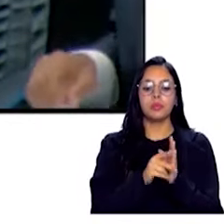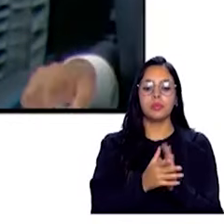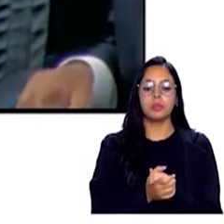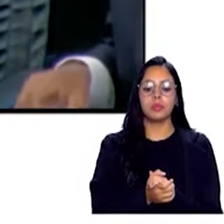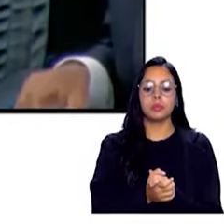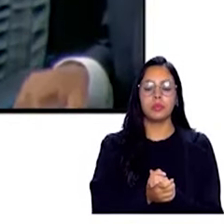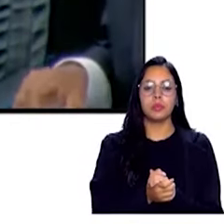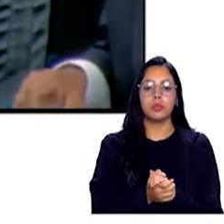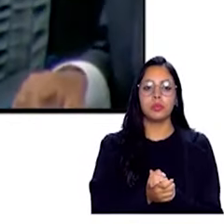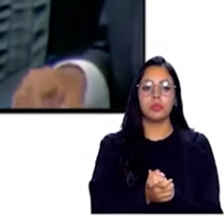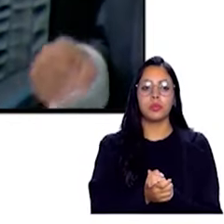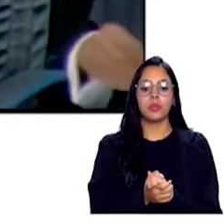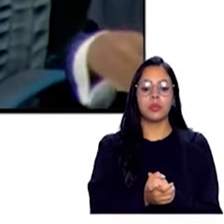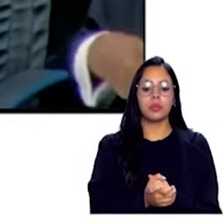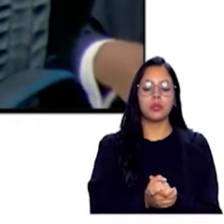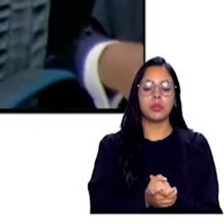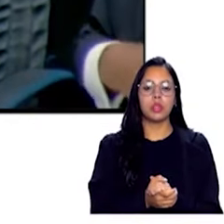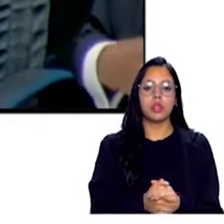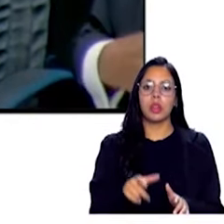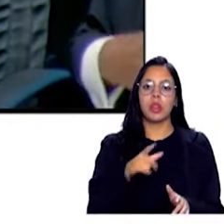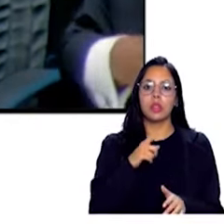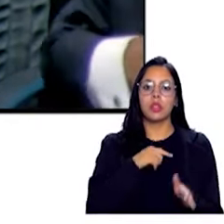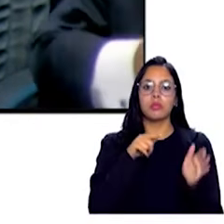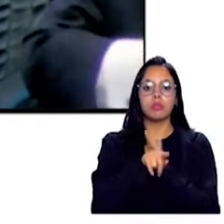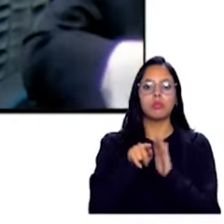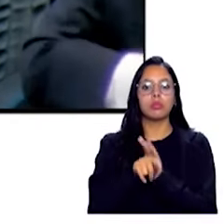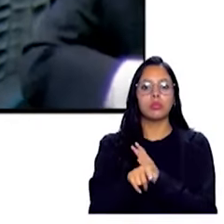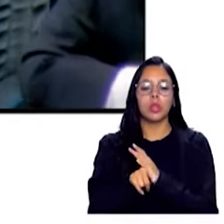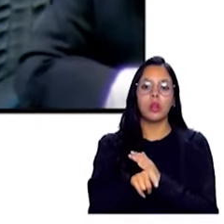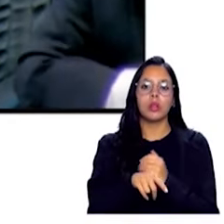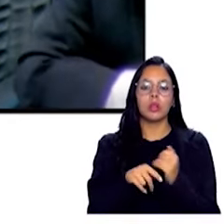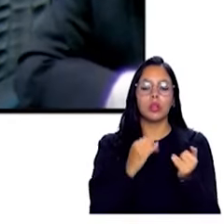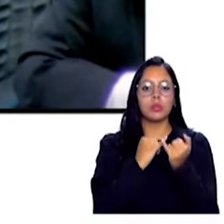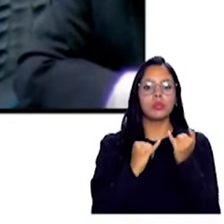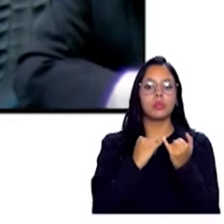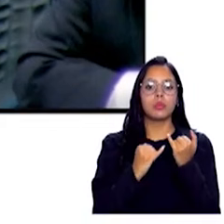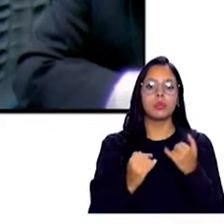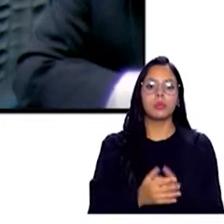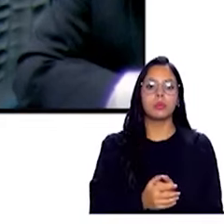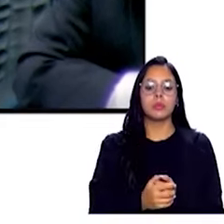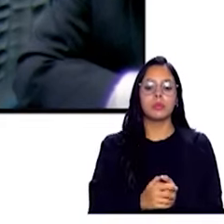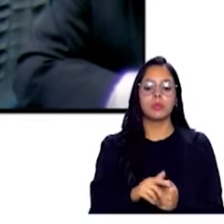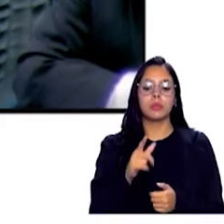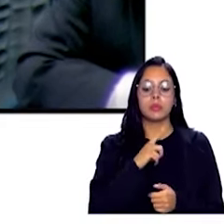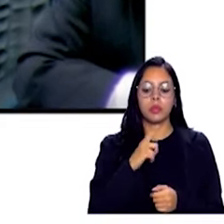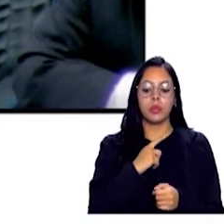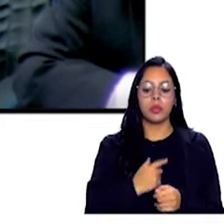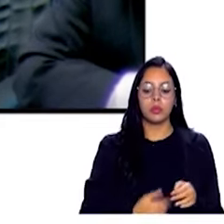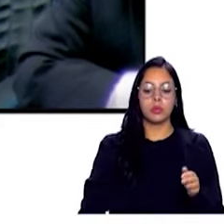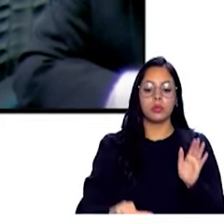être concret au moment de la crise sanitaire du covid-19